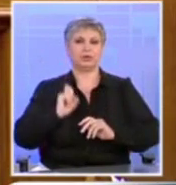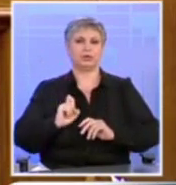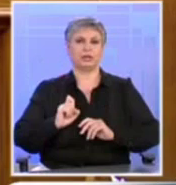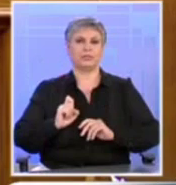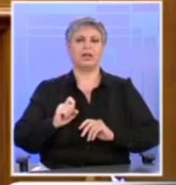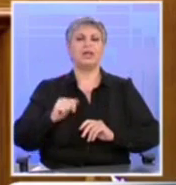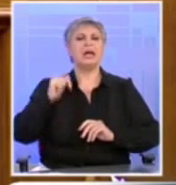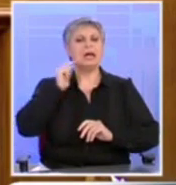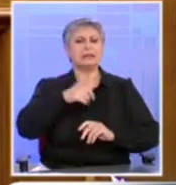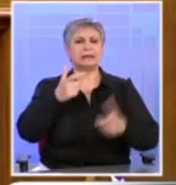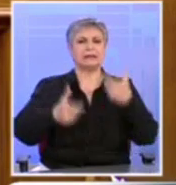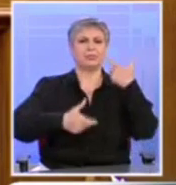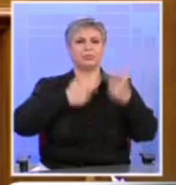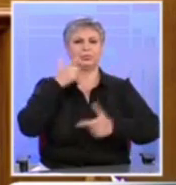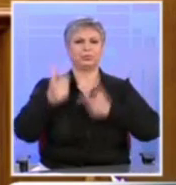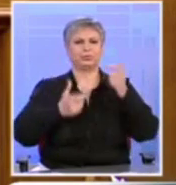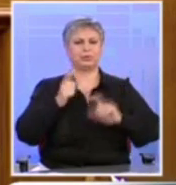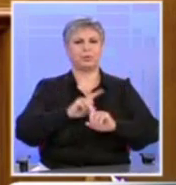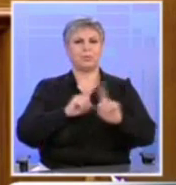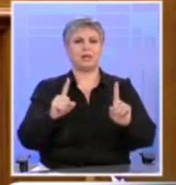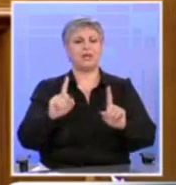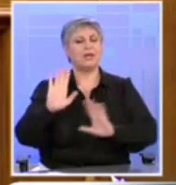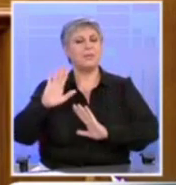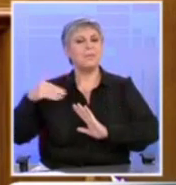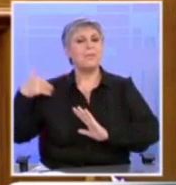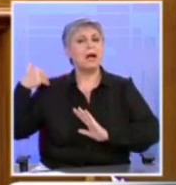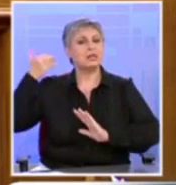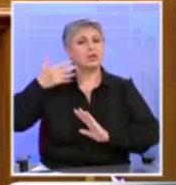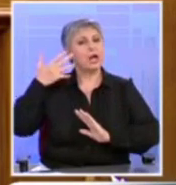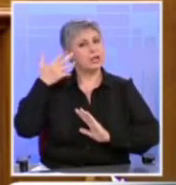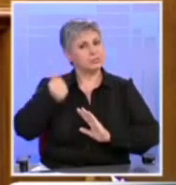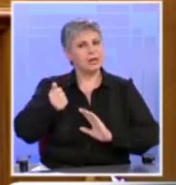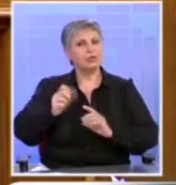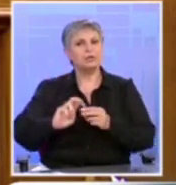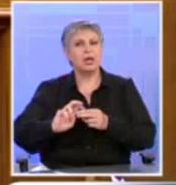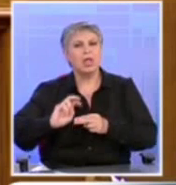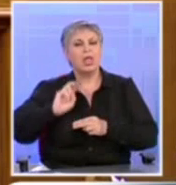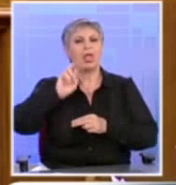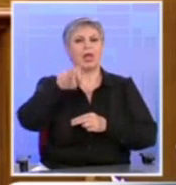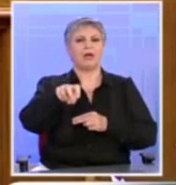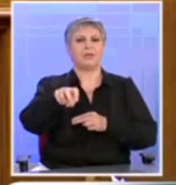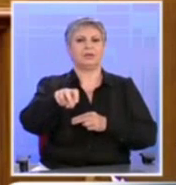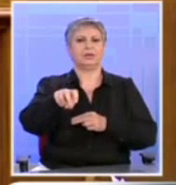θα φωνάξετε. Είναι γεμάτη με άλματα που έχουν γίνει, σε παρακαλώ,